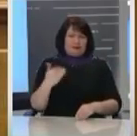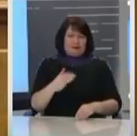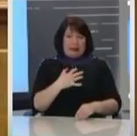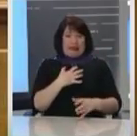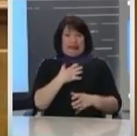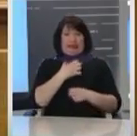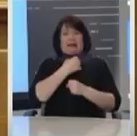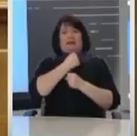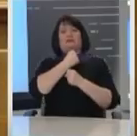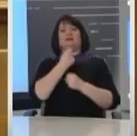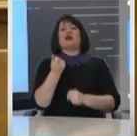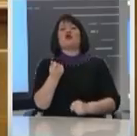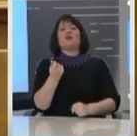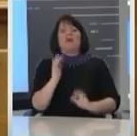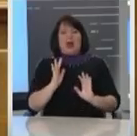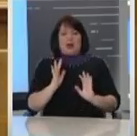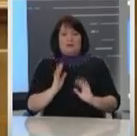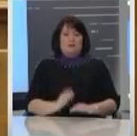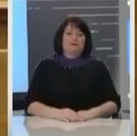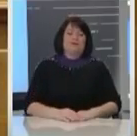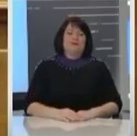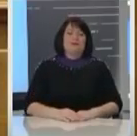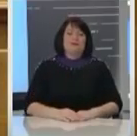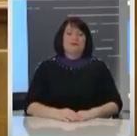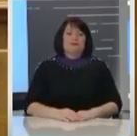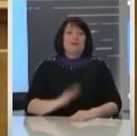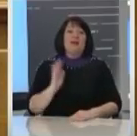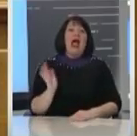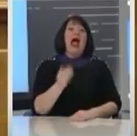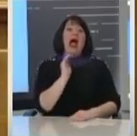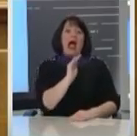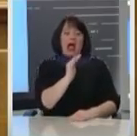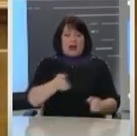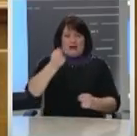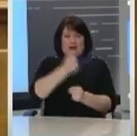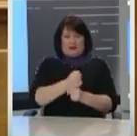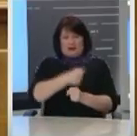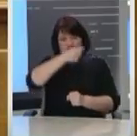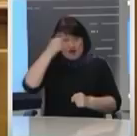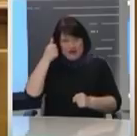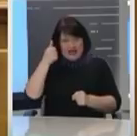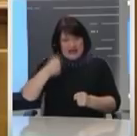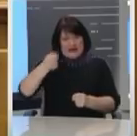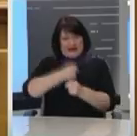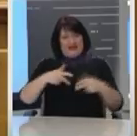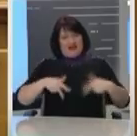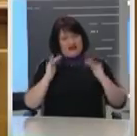οικονομία. Αν είστε ακόμα στην εξουσία το καλοκαίρι του